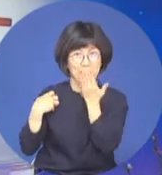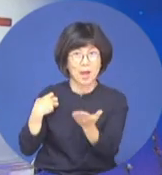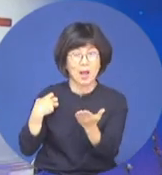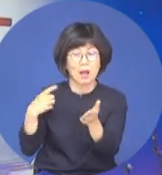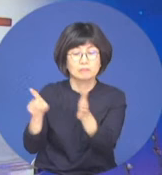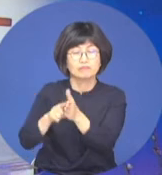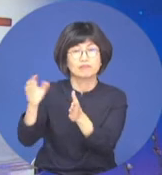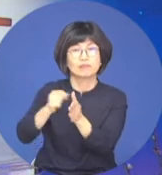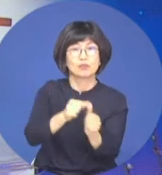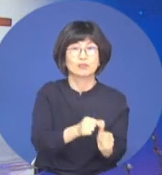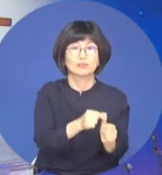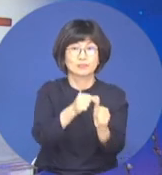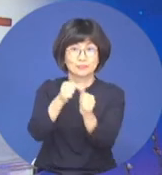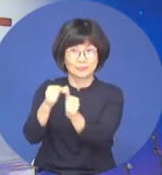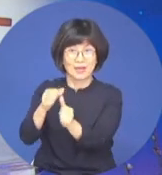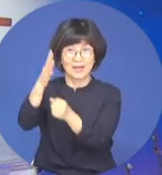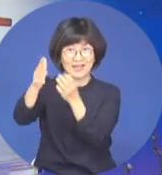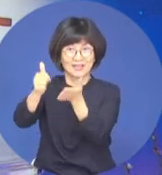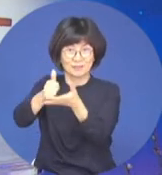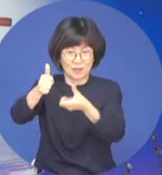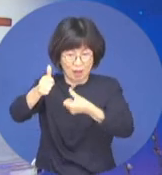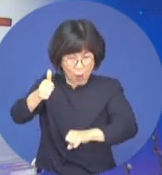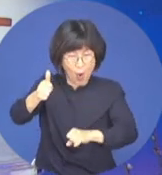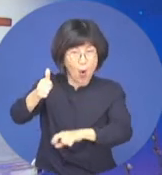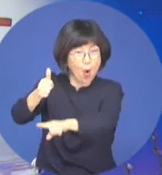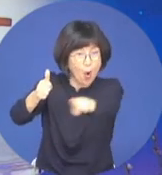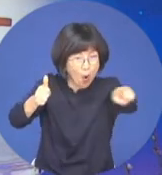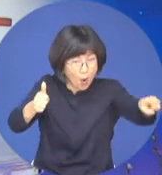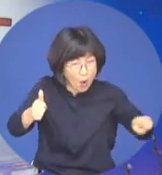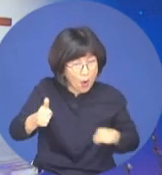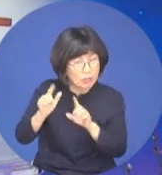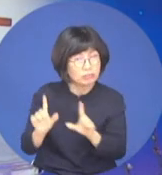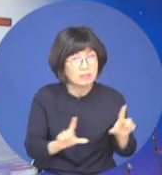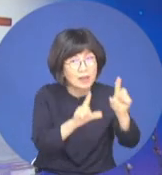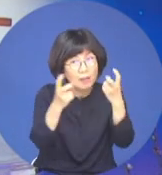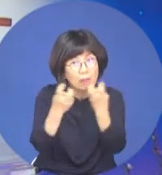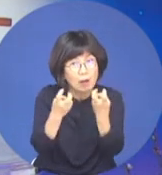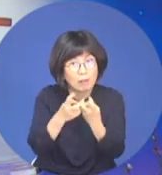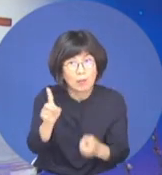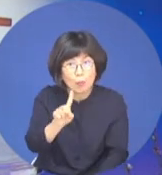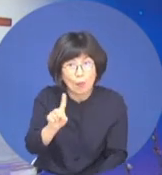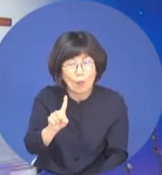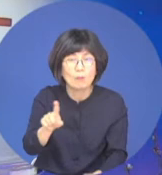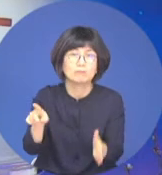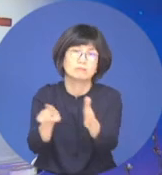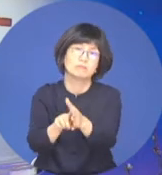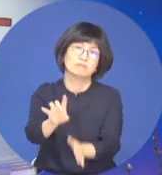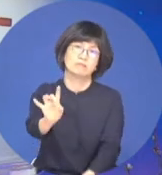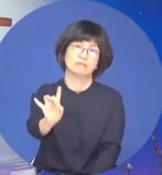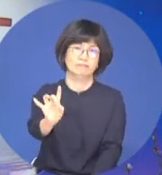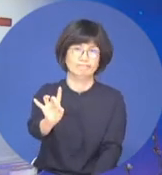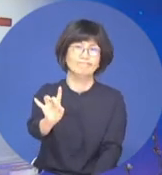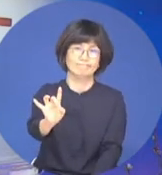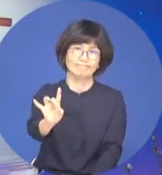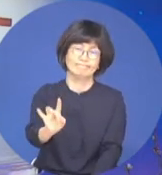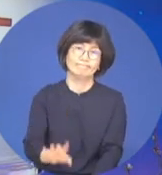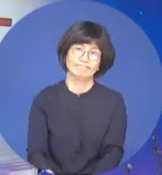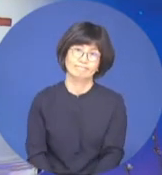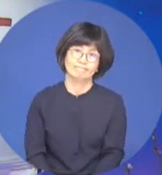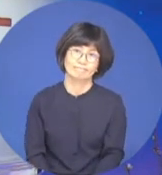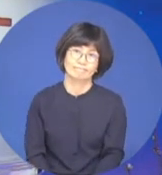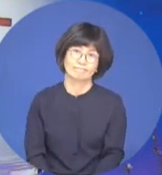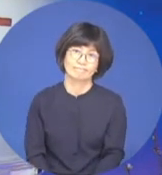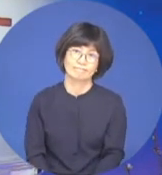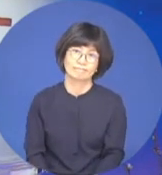하나님의 자녀가 된 자가 사는 방식도 뭐밖에 없어요? 믿음으로밖에 살 수가 없다는 거예요. 어떠한 그래서